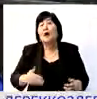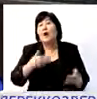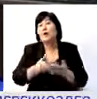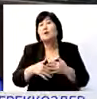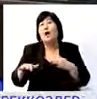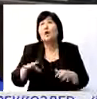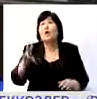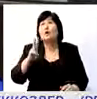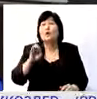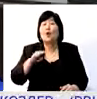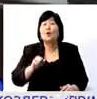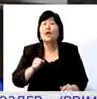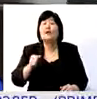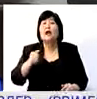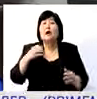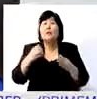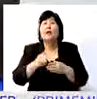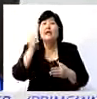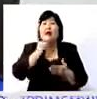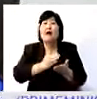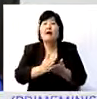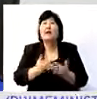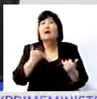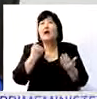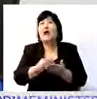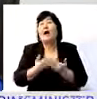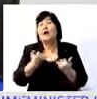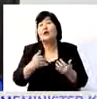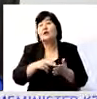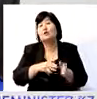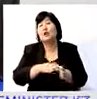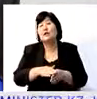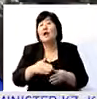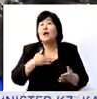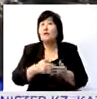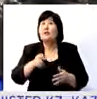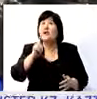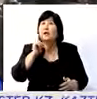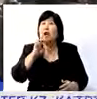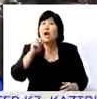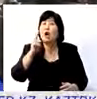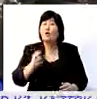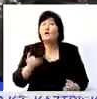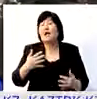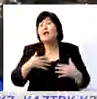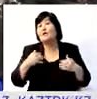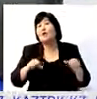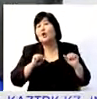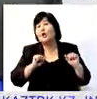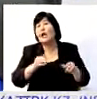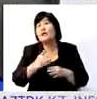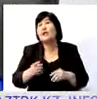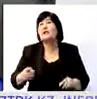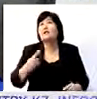Патриоттық акция Нұр Отан партиясының ардагерлерді ардақтайық жобасы аясында жүзеге асырылуда. Белсенді жастар мен әлеуметтік және денсаулық сақтау